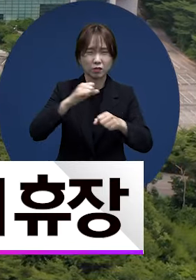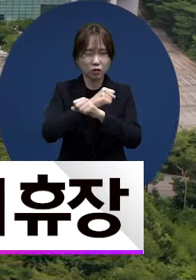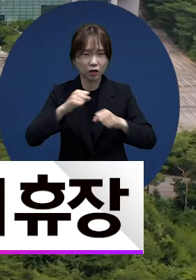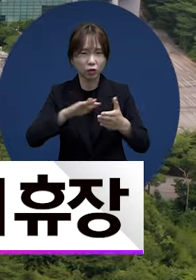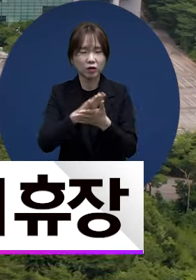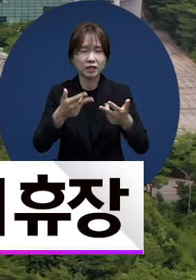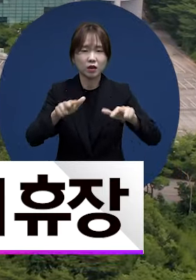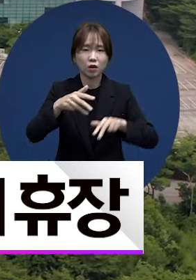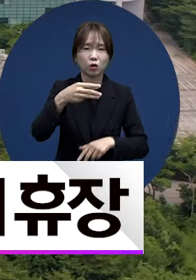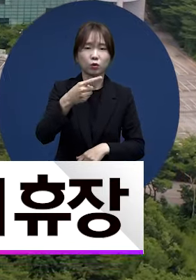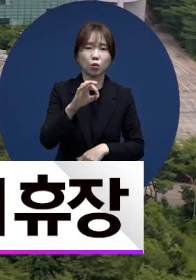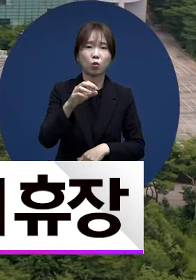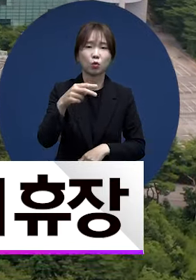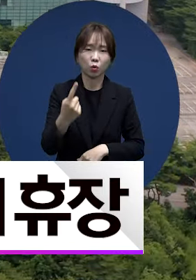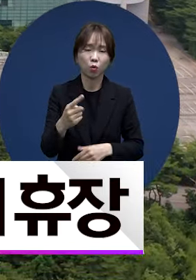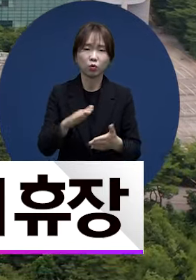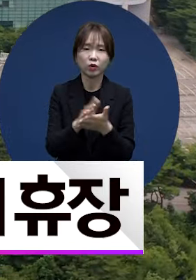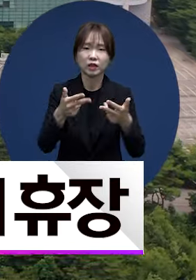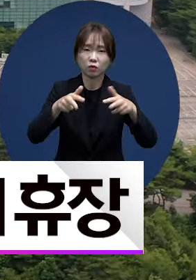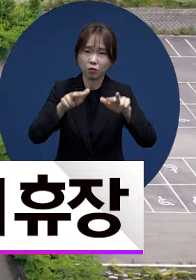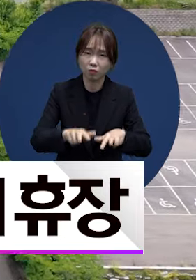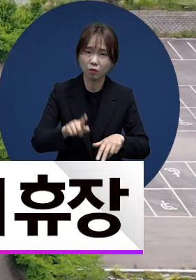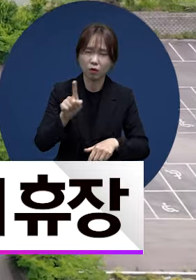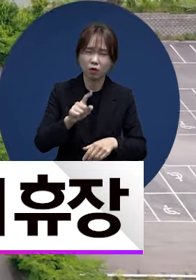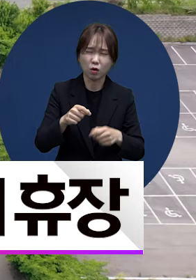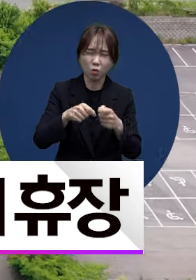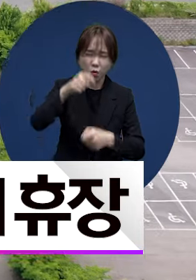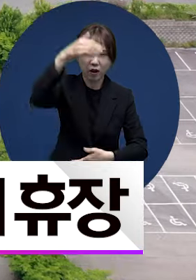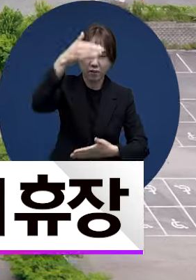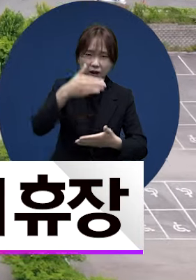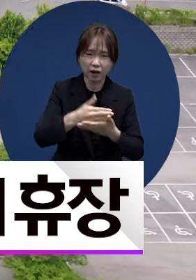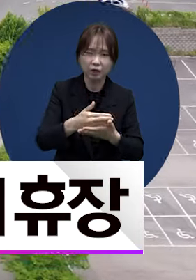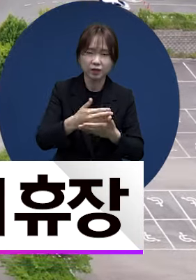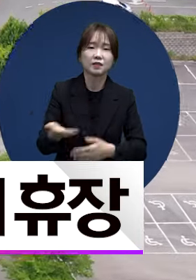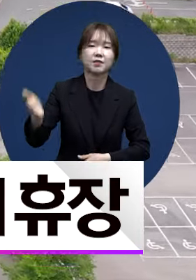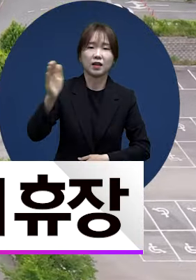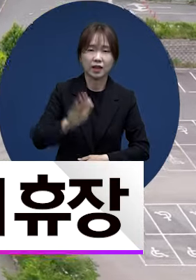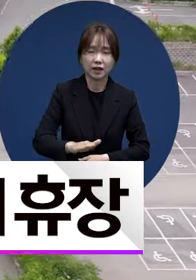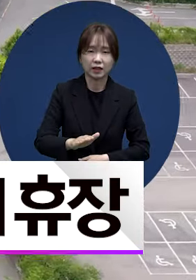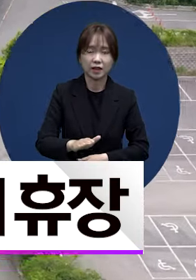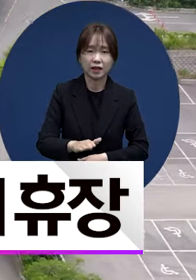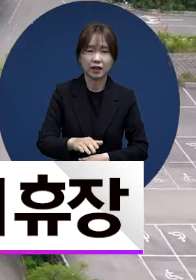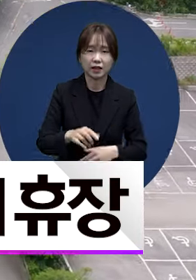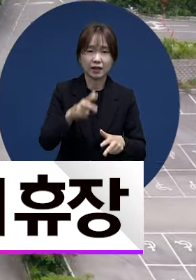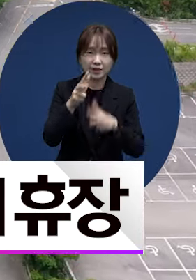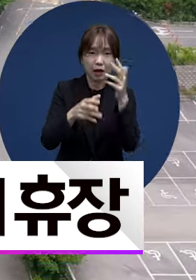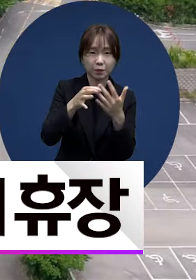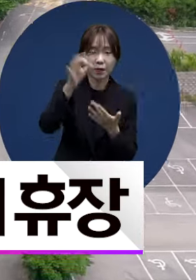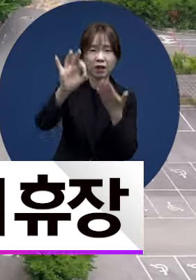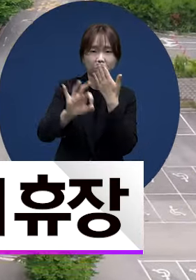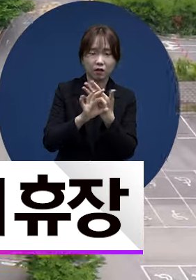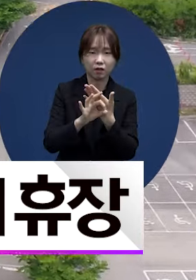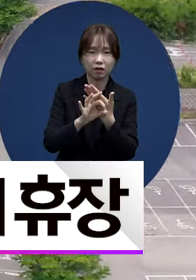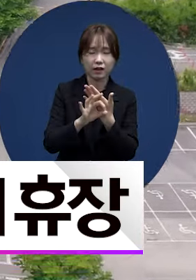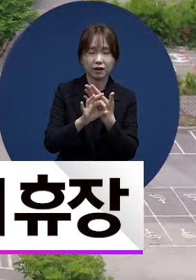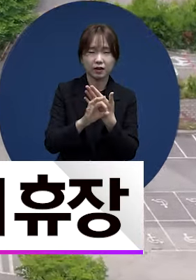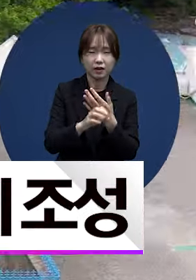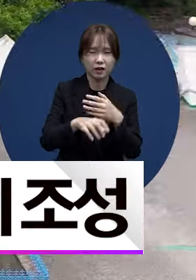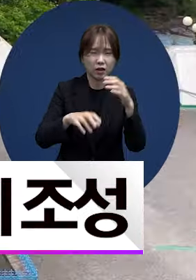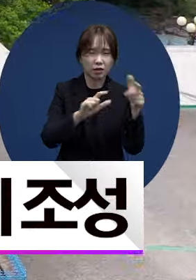최대 규모의 테마 놀이시설로 사랑받았던 통도 환타지아는 장기 휴장을 이어왔지만 공간혁신구역으로 선정될